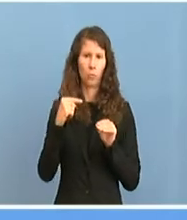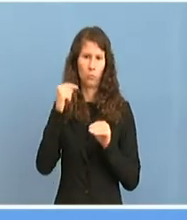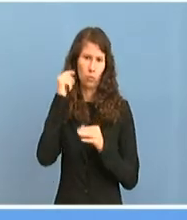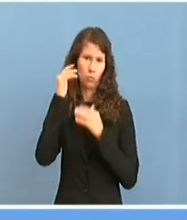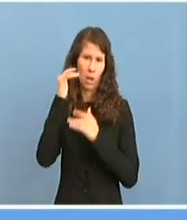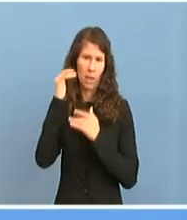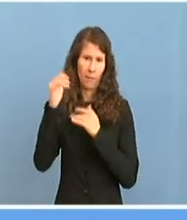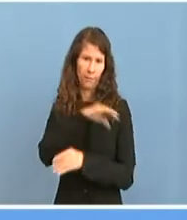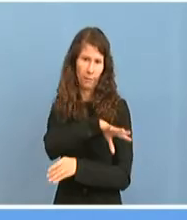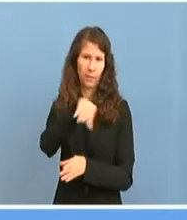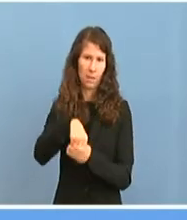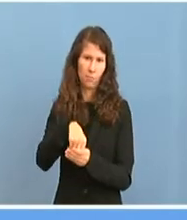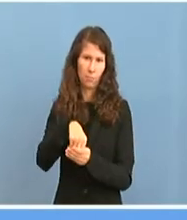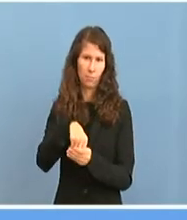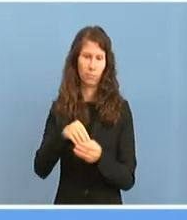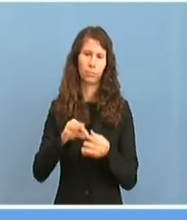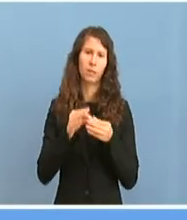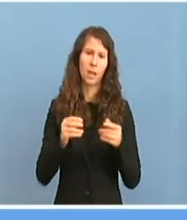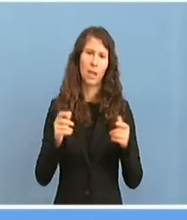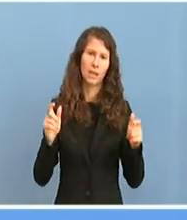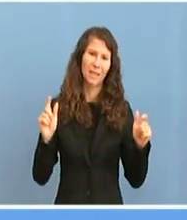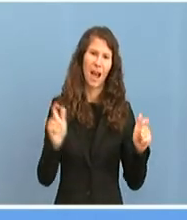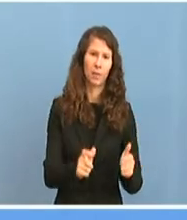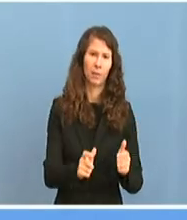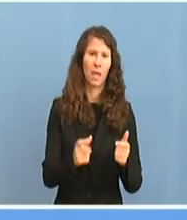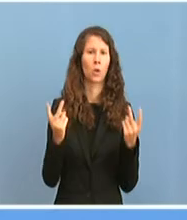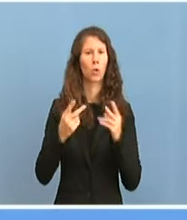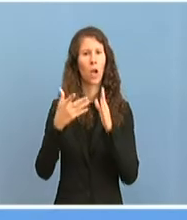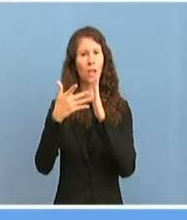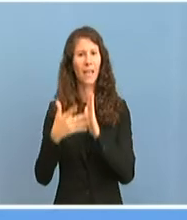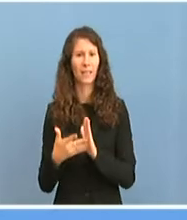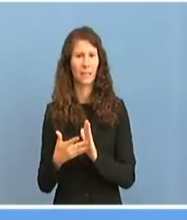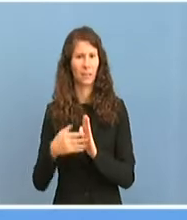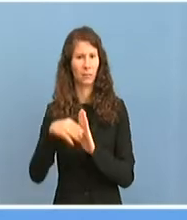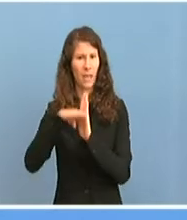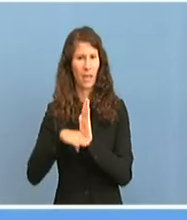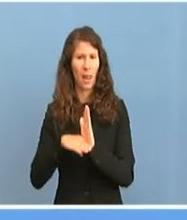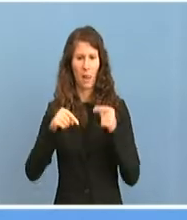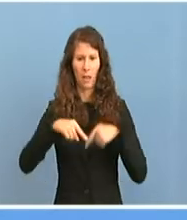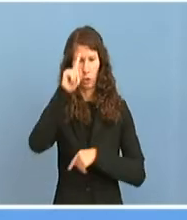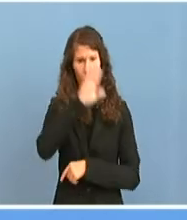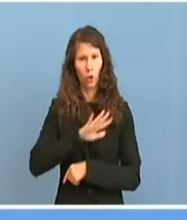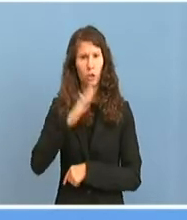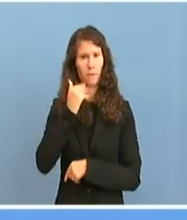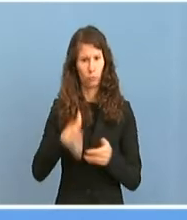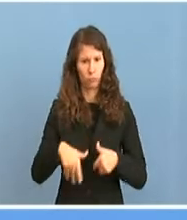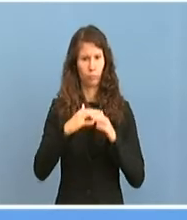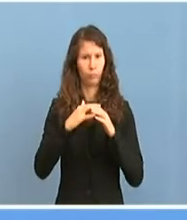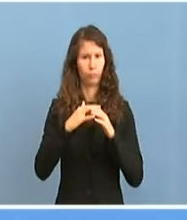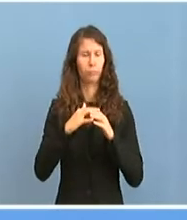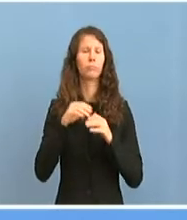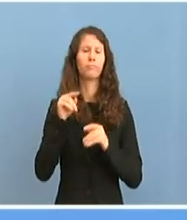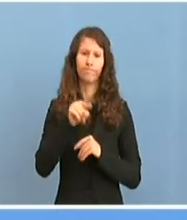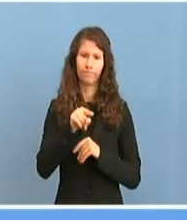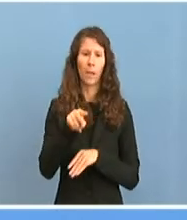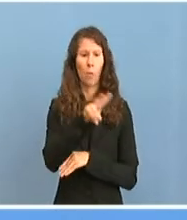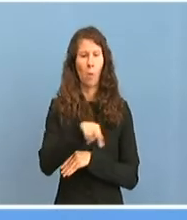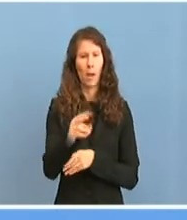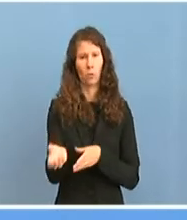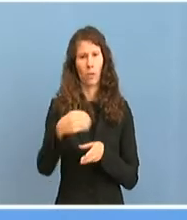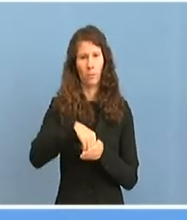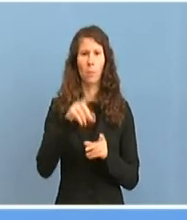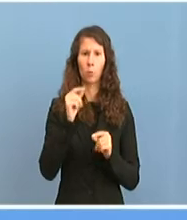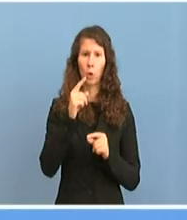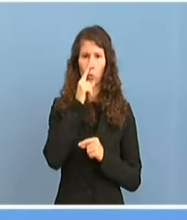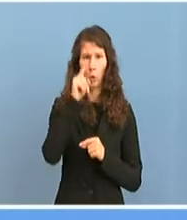die Quarantäne- und Testregime, die wir in Deutschland etablieren wollen. Das bezieht sich also nicht nur auf